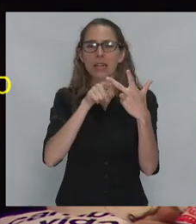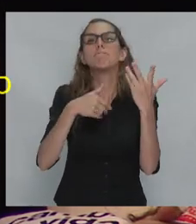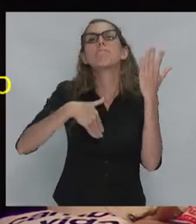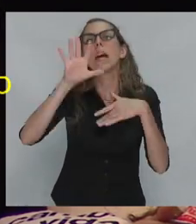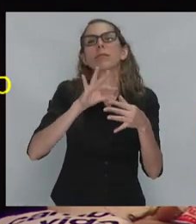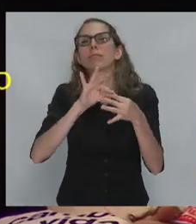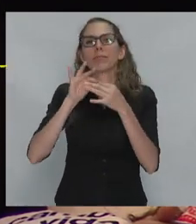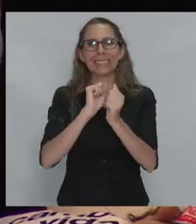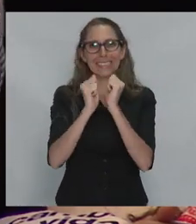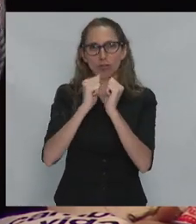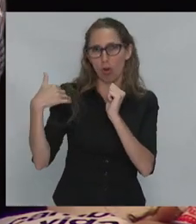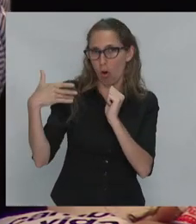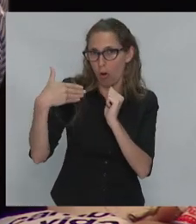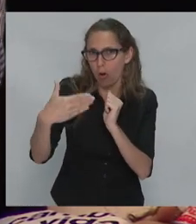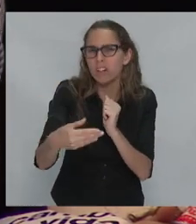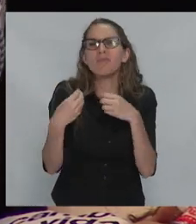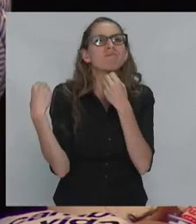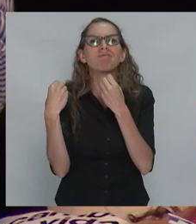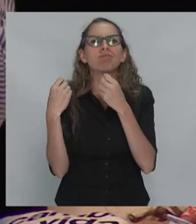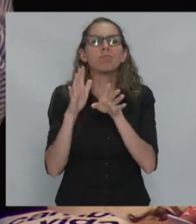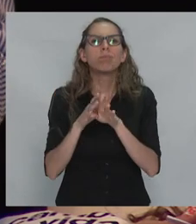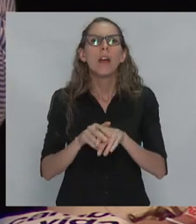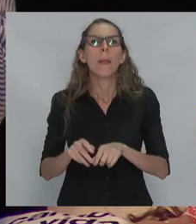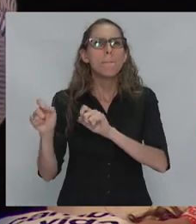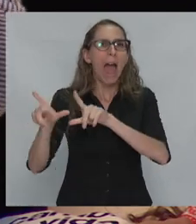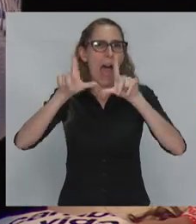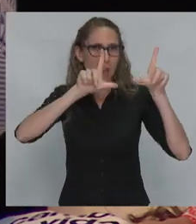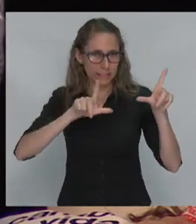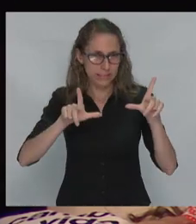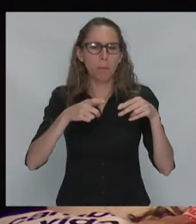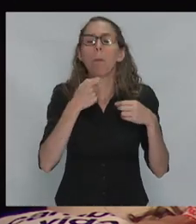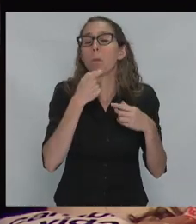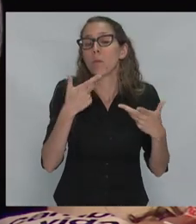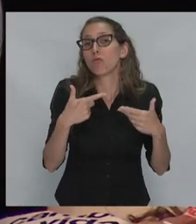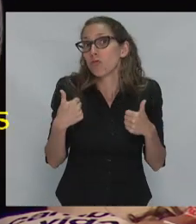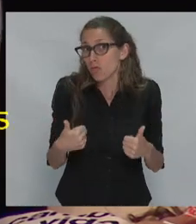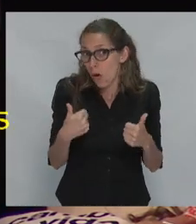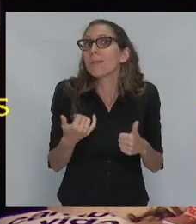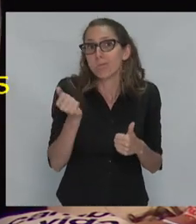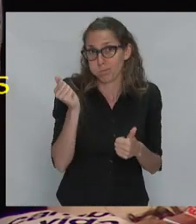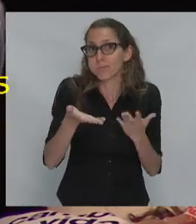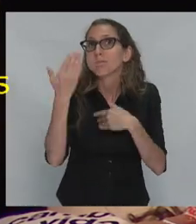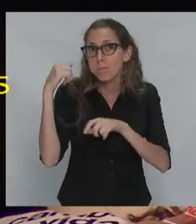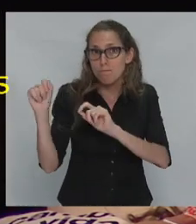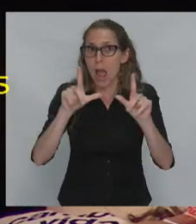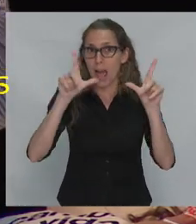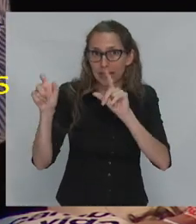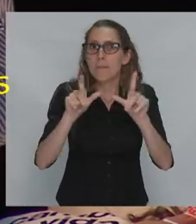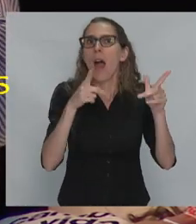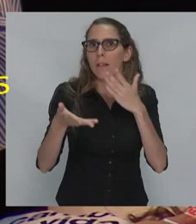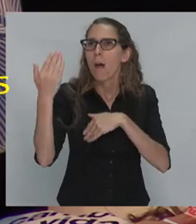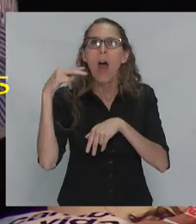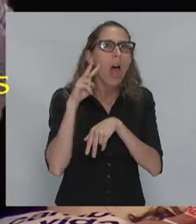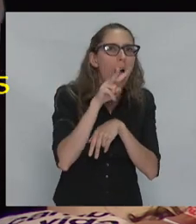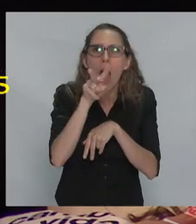les images, heureusement qu'il y a eu les images à un moment, ont montré la jeunesse sur tous les